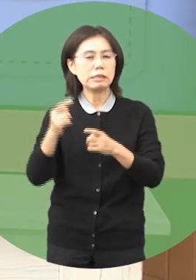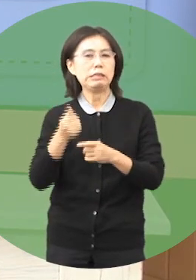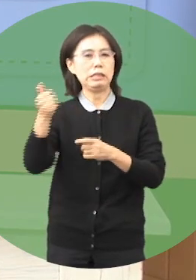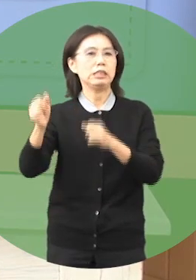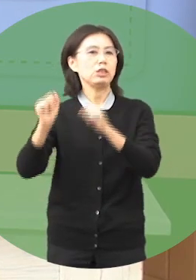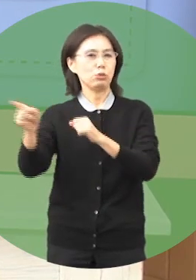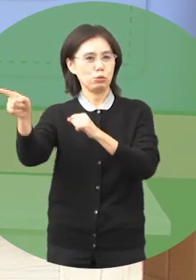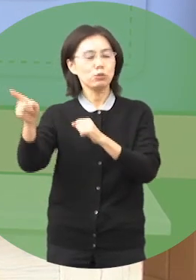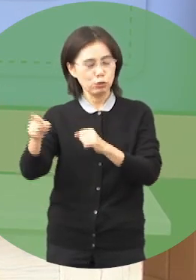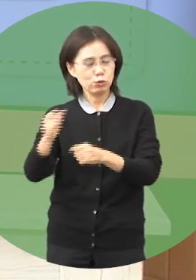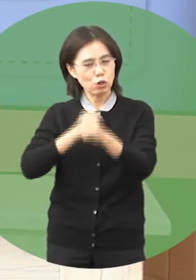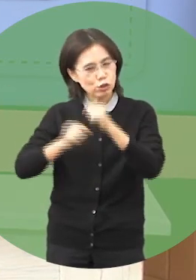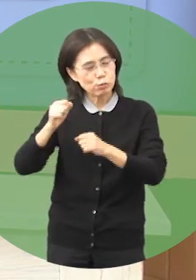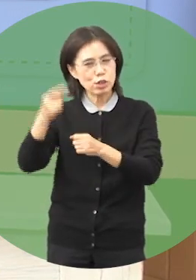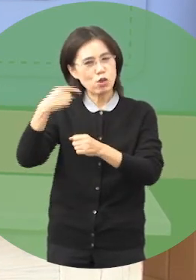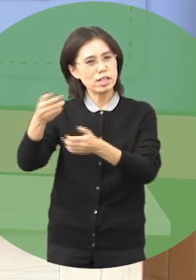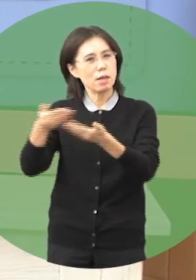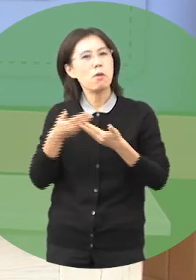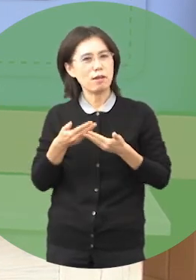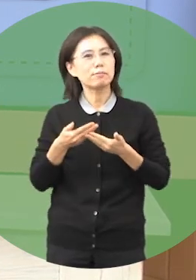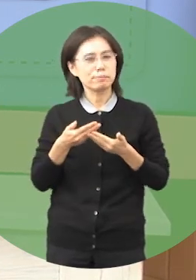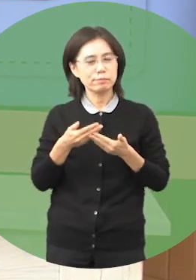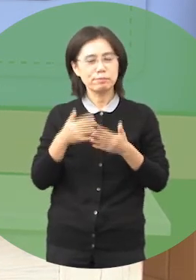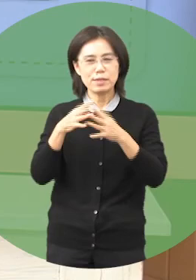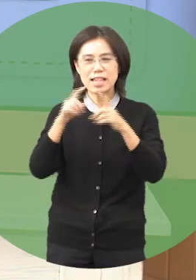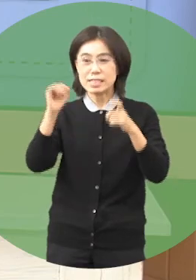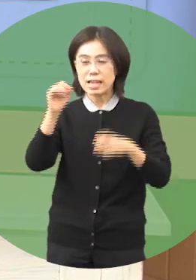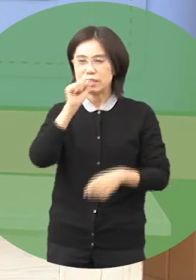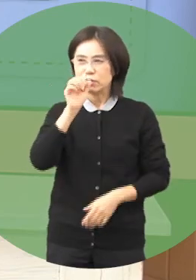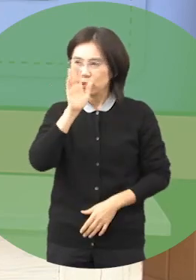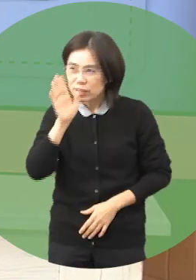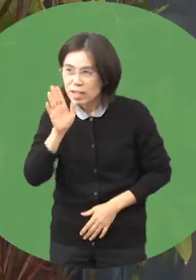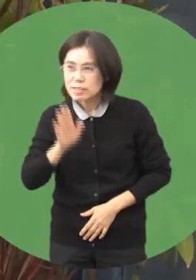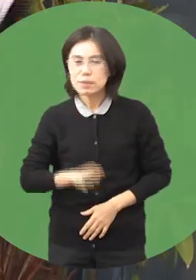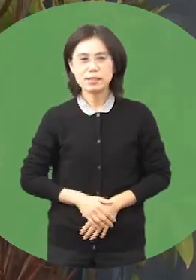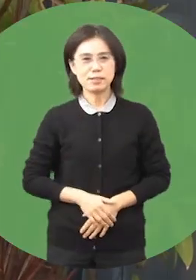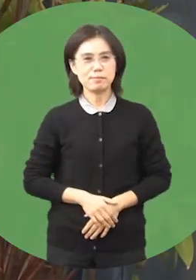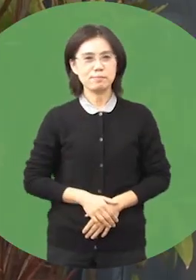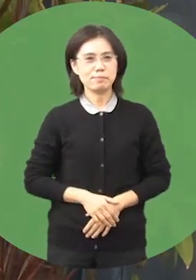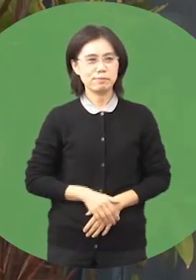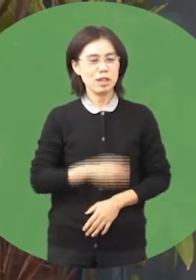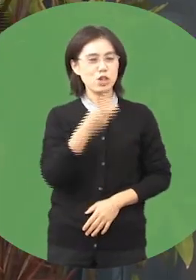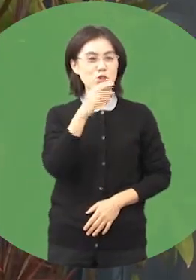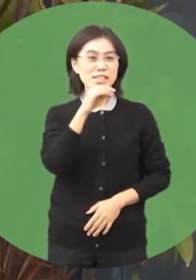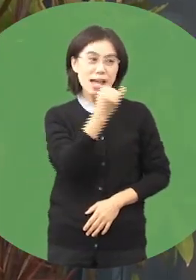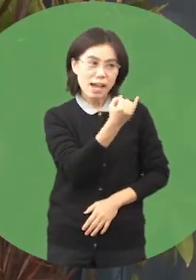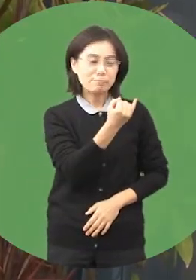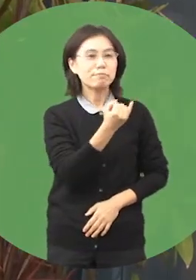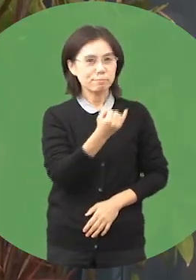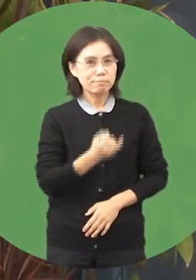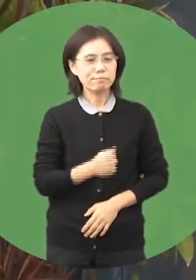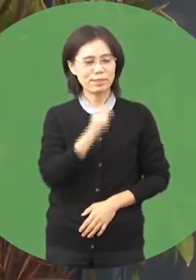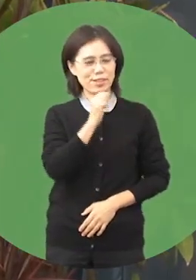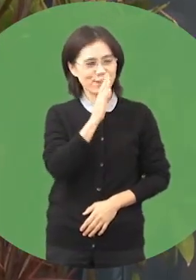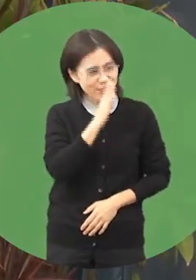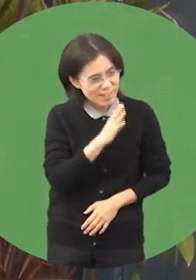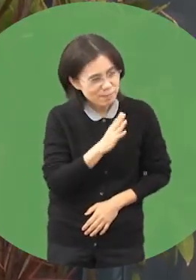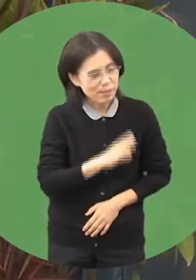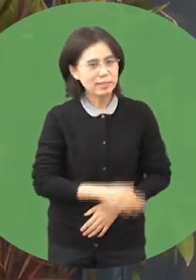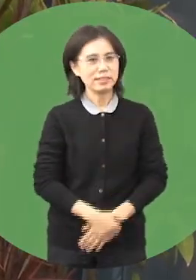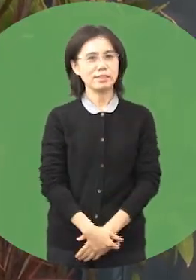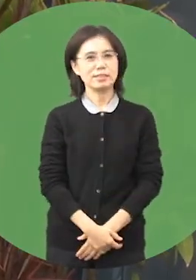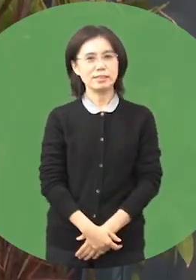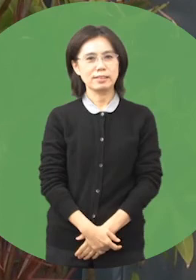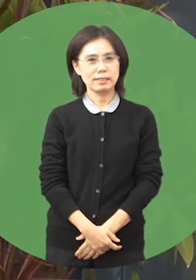ただきます。宮城さん、よろしくお願いします。 ゆきさん、よろしくお願いします